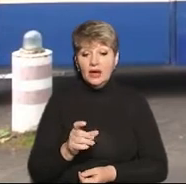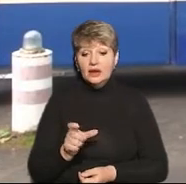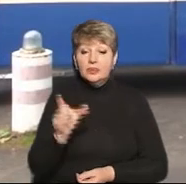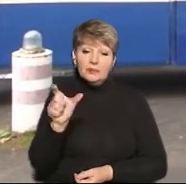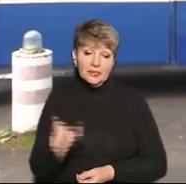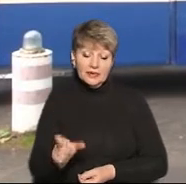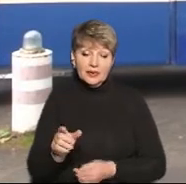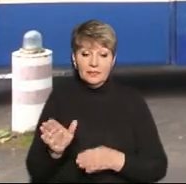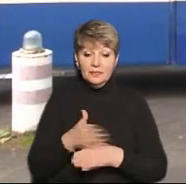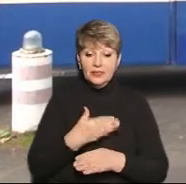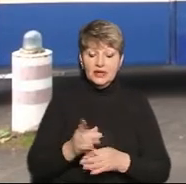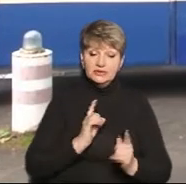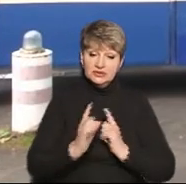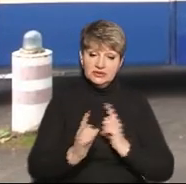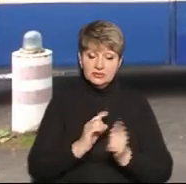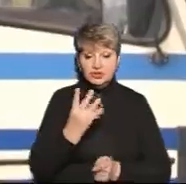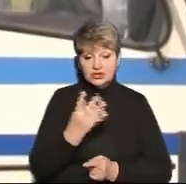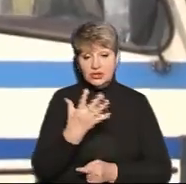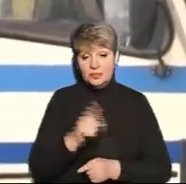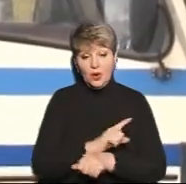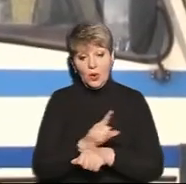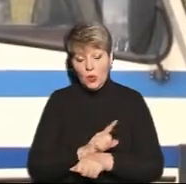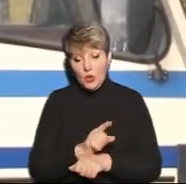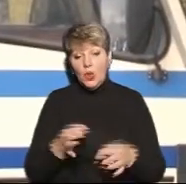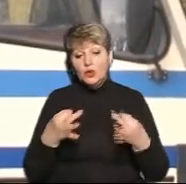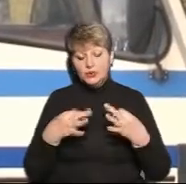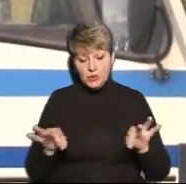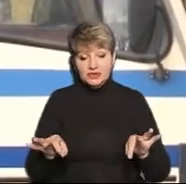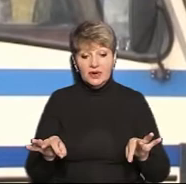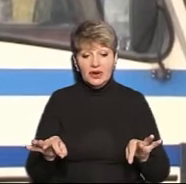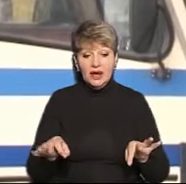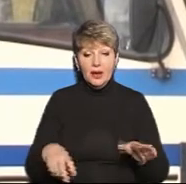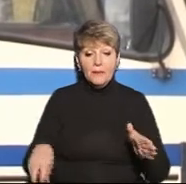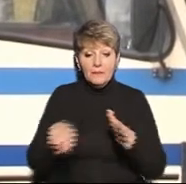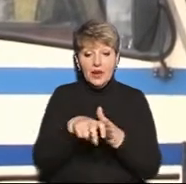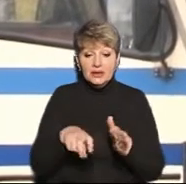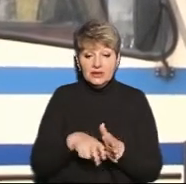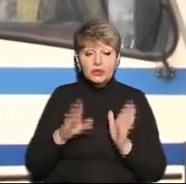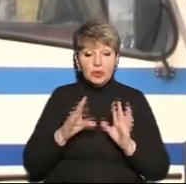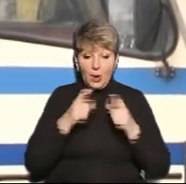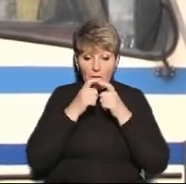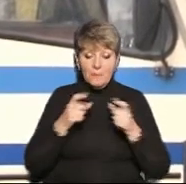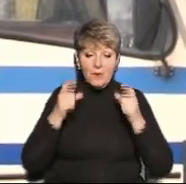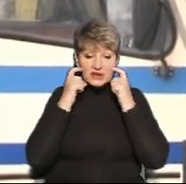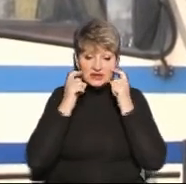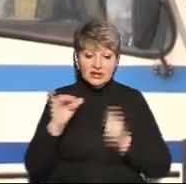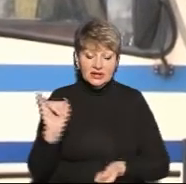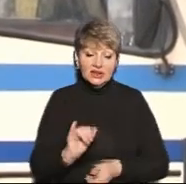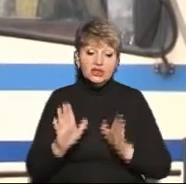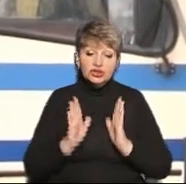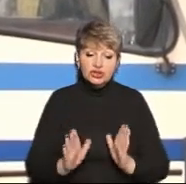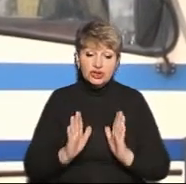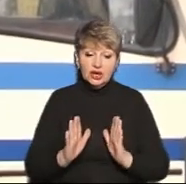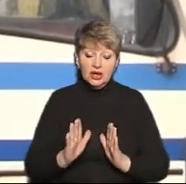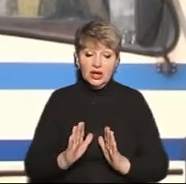Інтервалість між рейсами там 4-5 годин. Дозволяється посадка тільки в масках і тільки